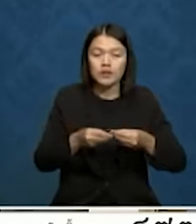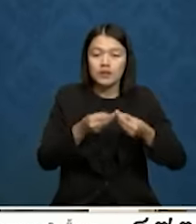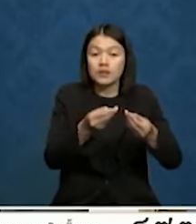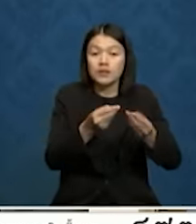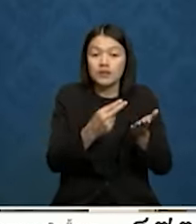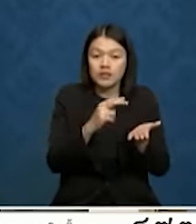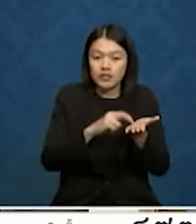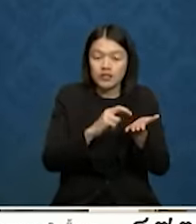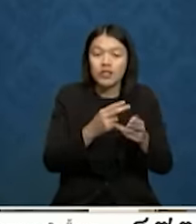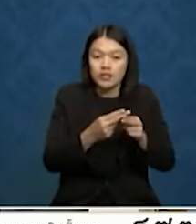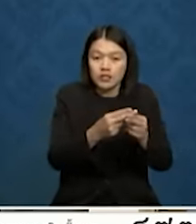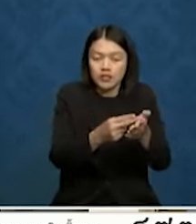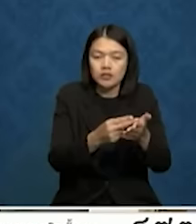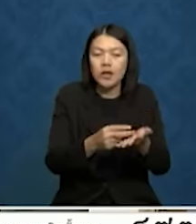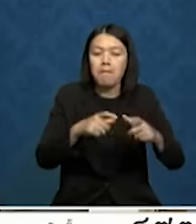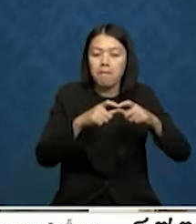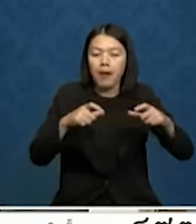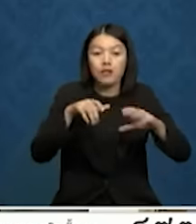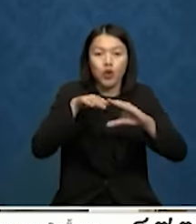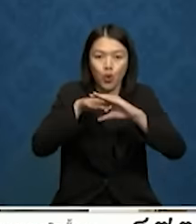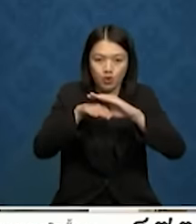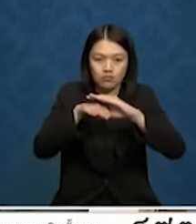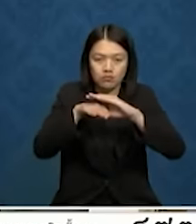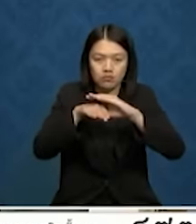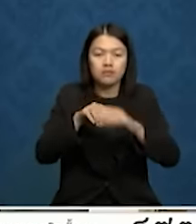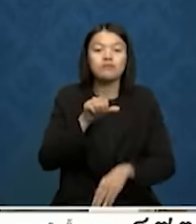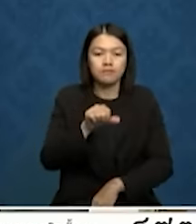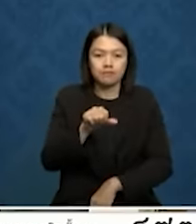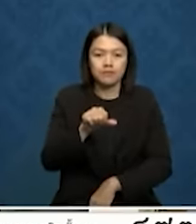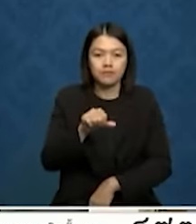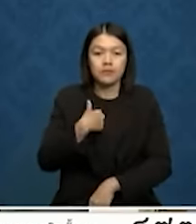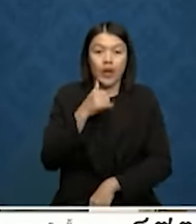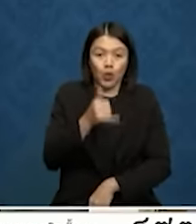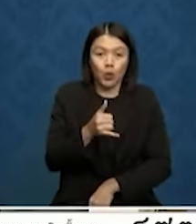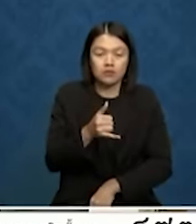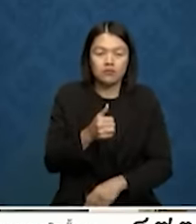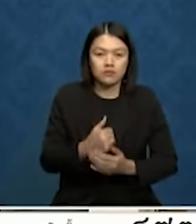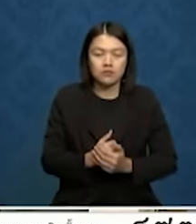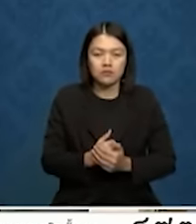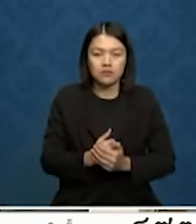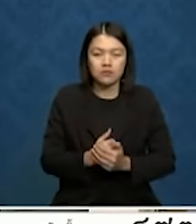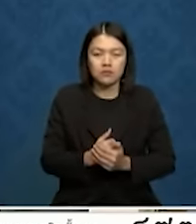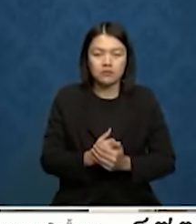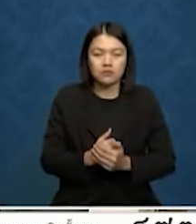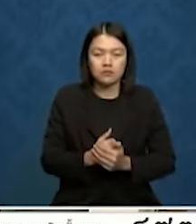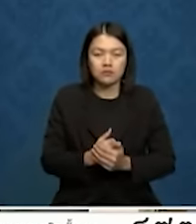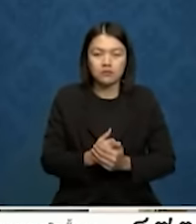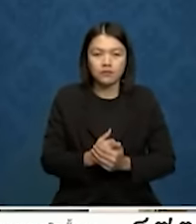อชื่อนี้นะครับก็กดบัตรแสดงตนเท่านั้นนะฮะ